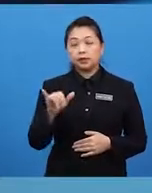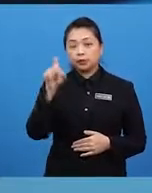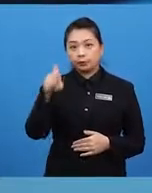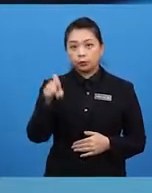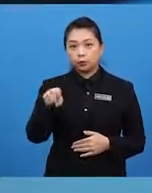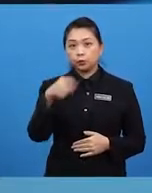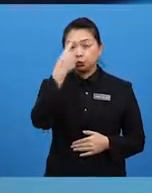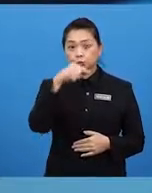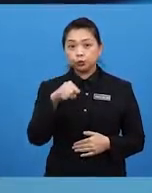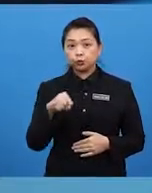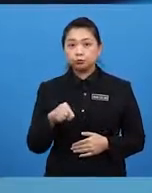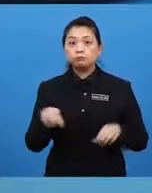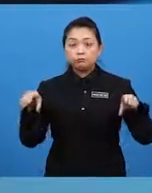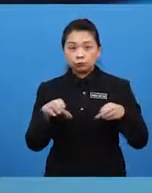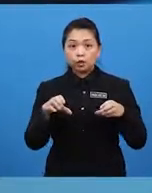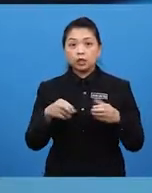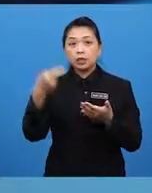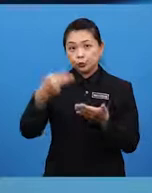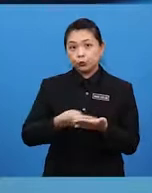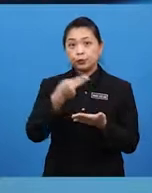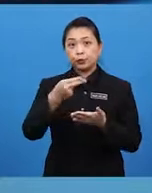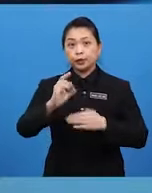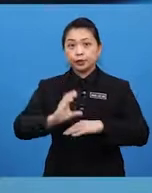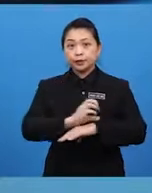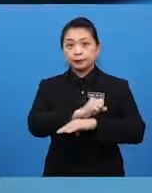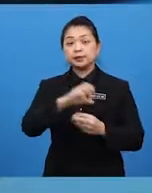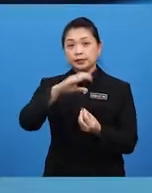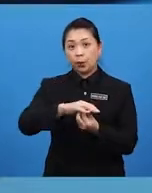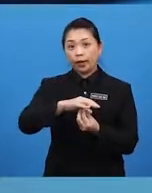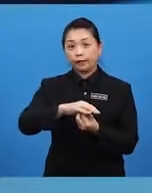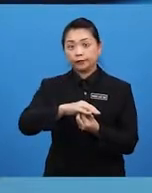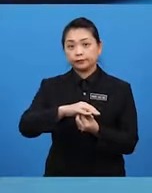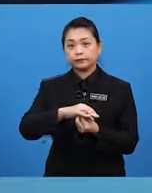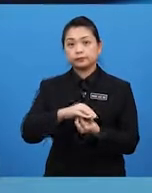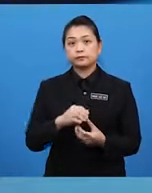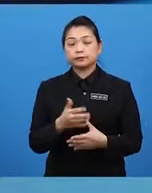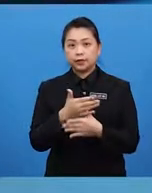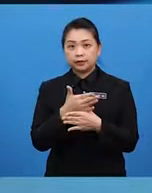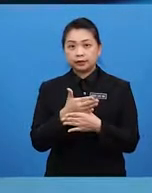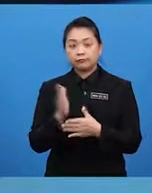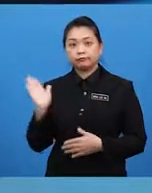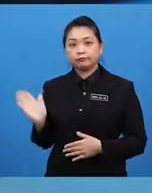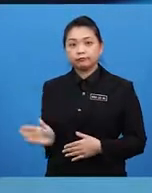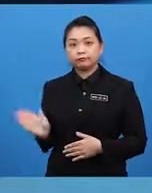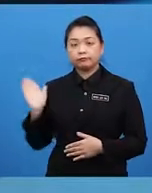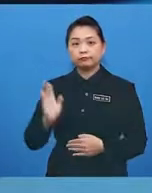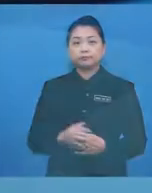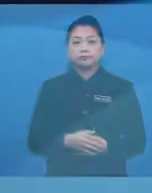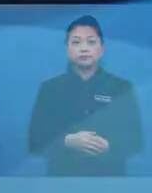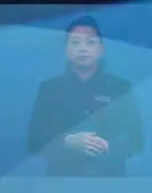untuk menyediakan subwing the white di antara bahan-bahan yang diperlukan